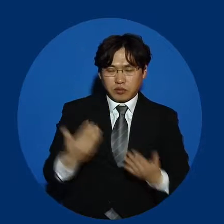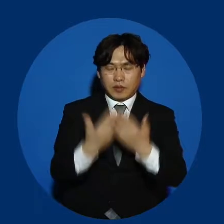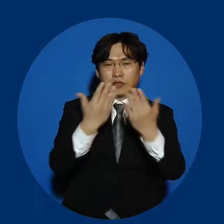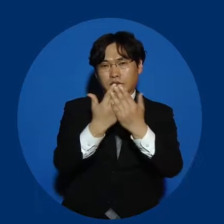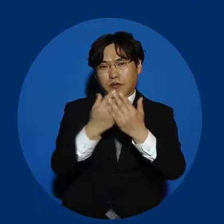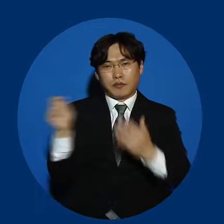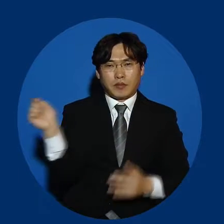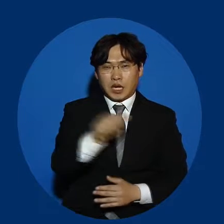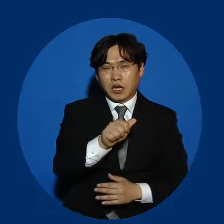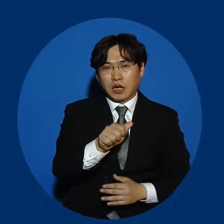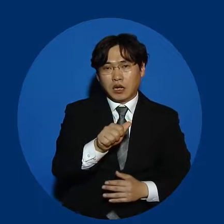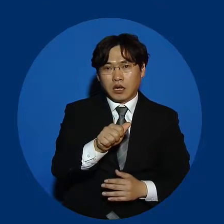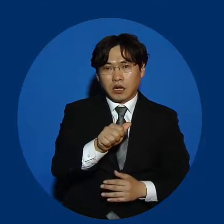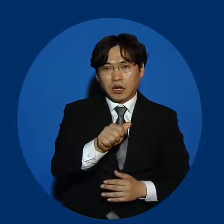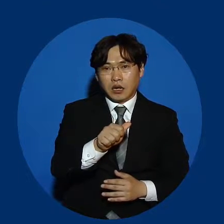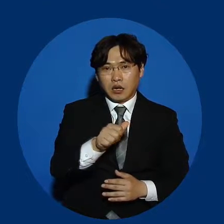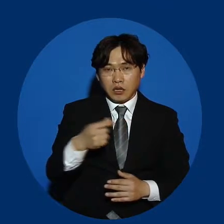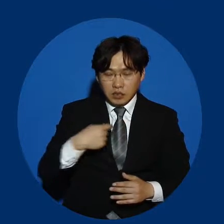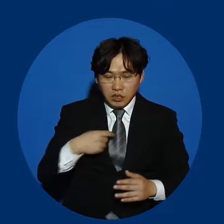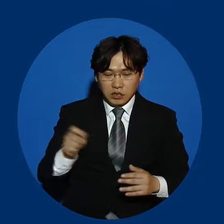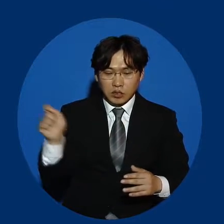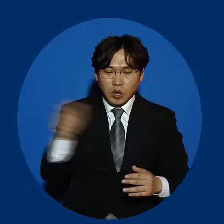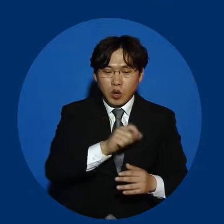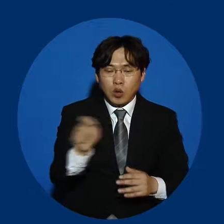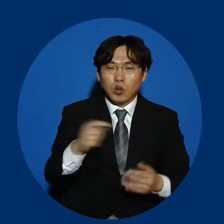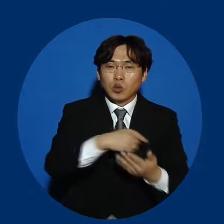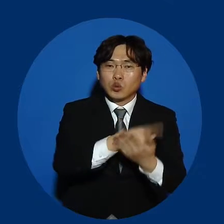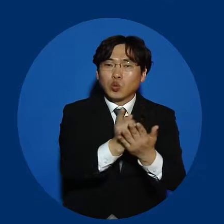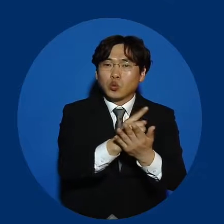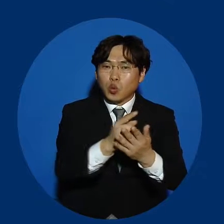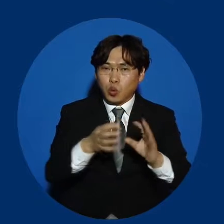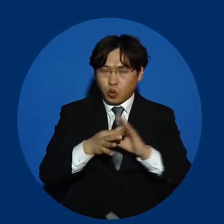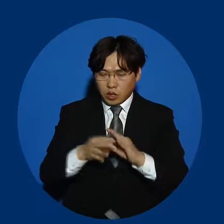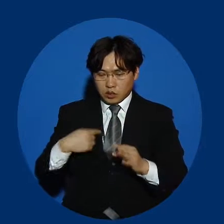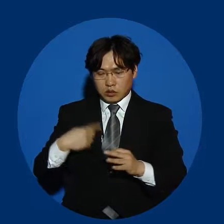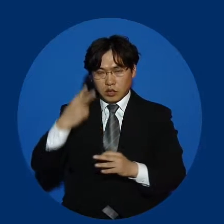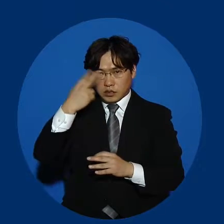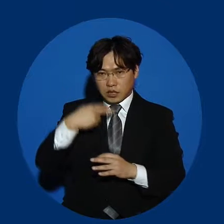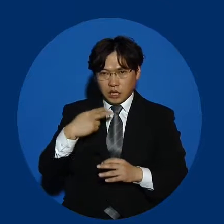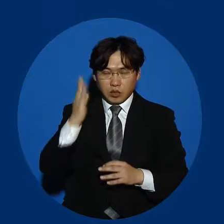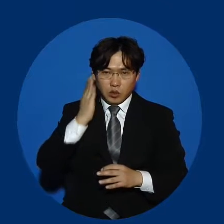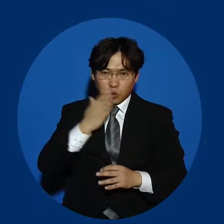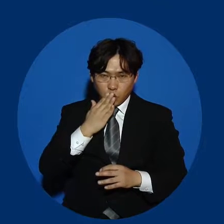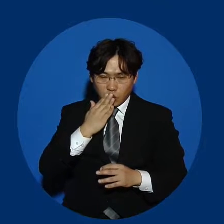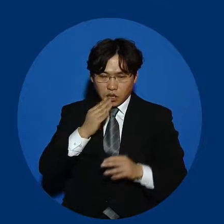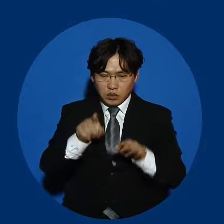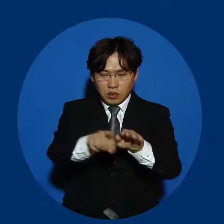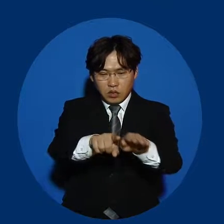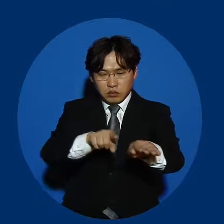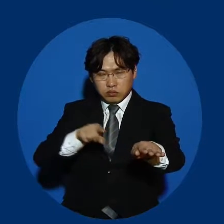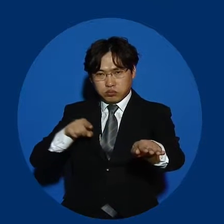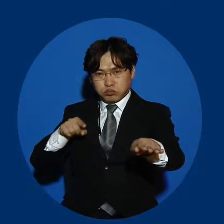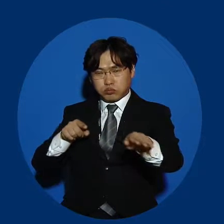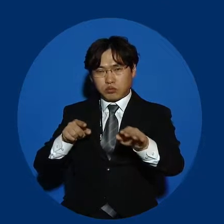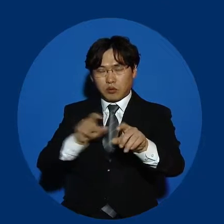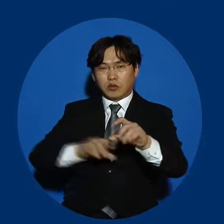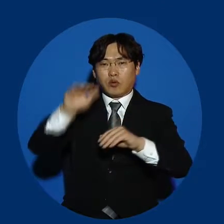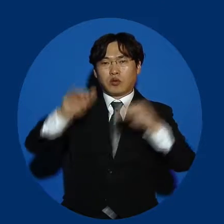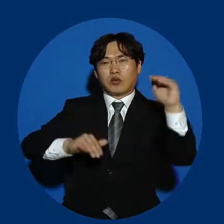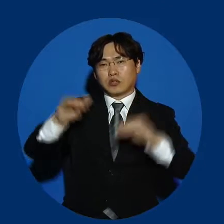기술에 그러니까 감각장애인들이 자칫하면 소외가 될 수 있지만 잘만 활용하면 굉장히 큰 혜택이라고 봅니다.